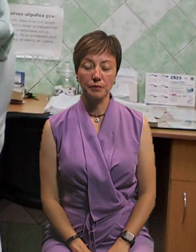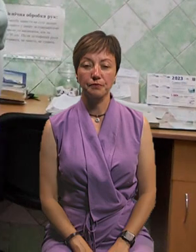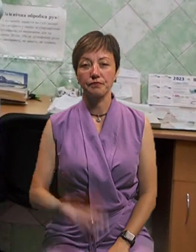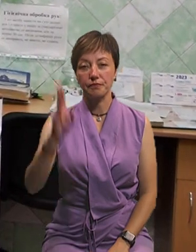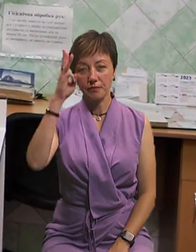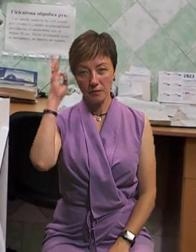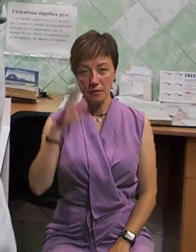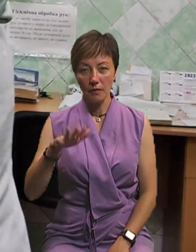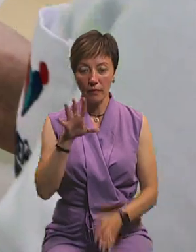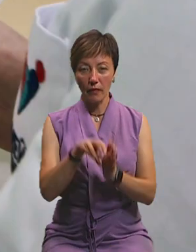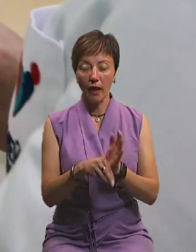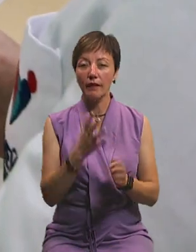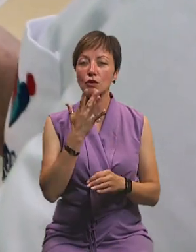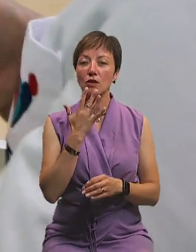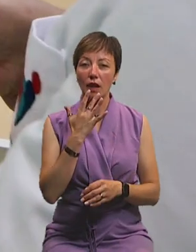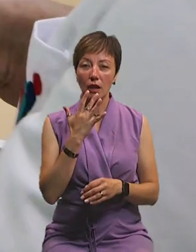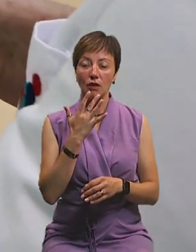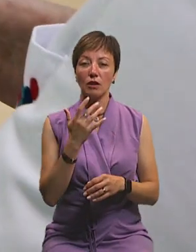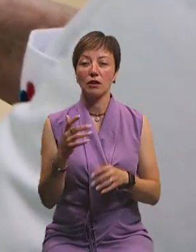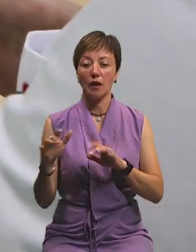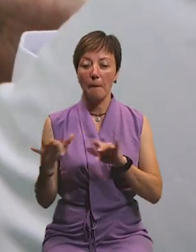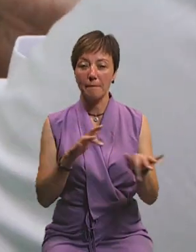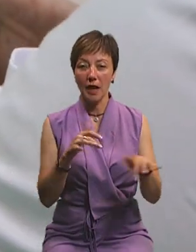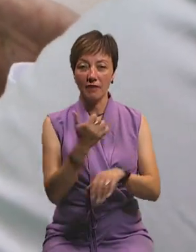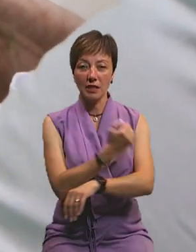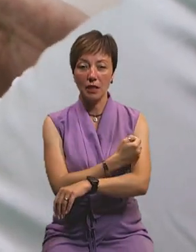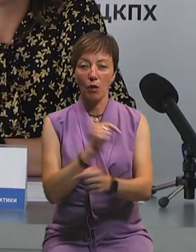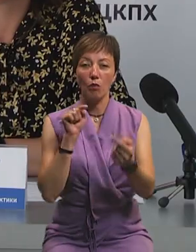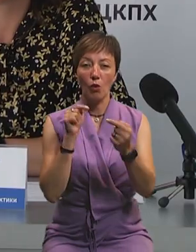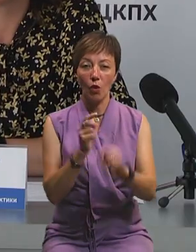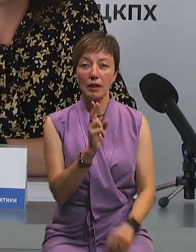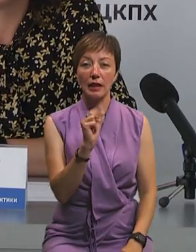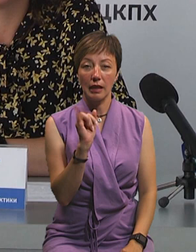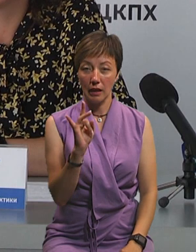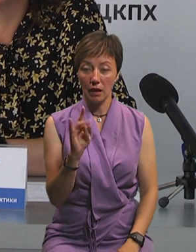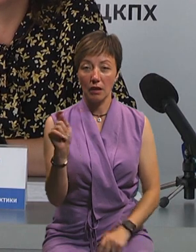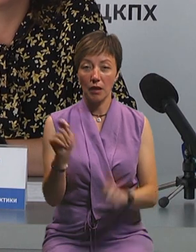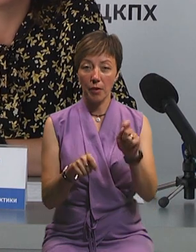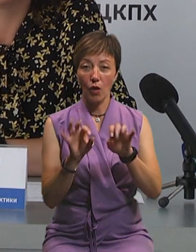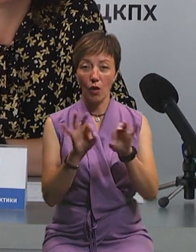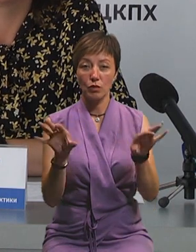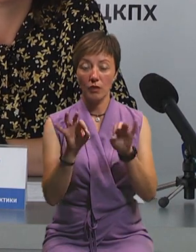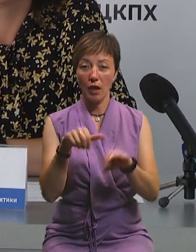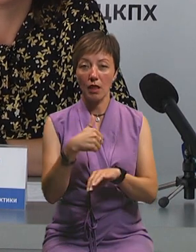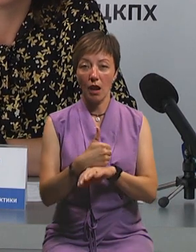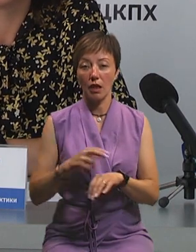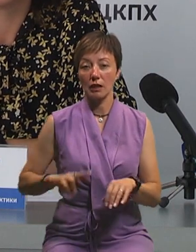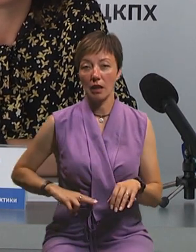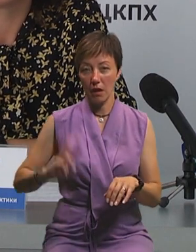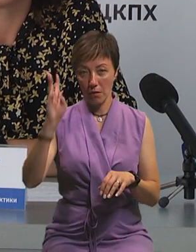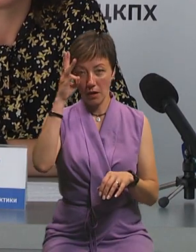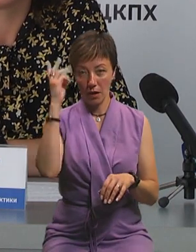Хмельниччина долучається до Національної кача кампанії з вакцинації проти кору про це на брифінгу розповів суспільному генеральний директор